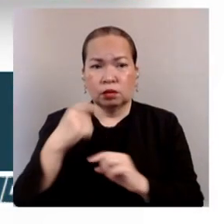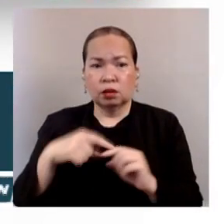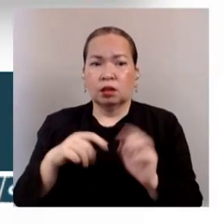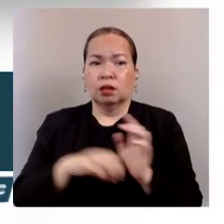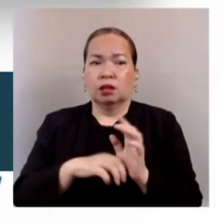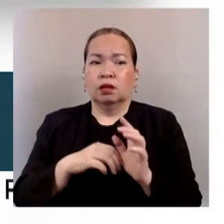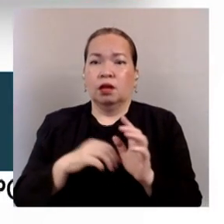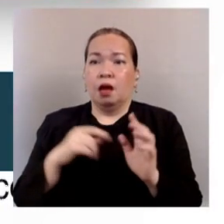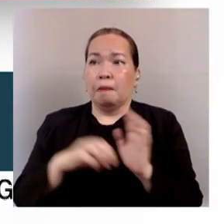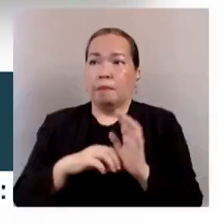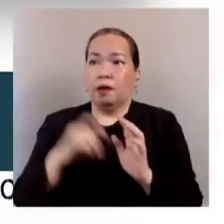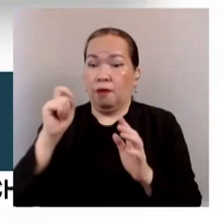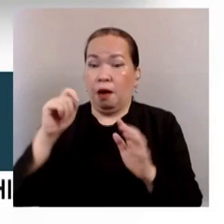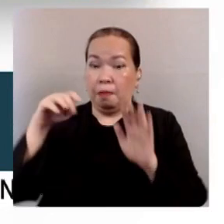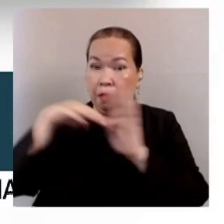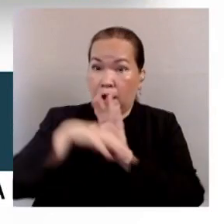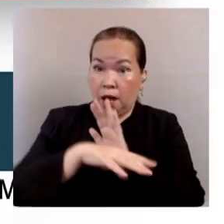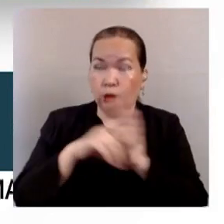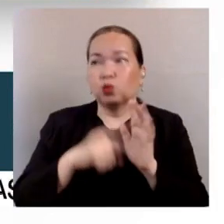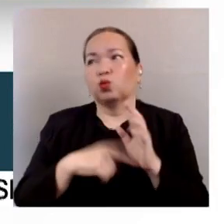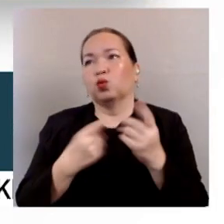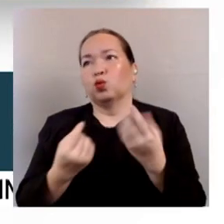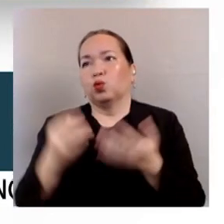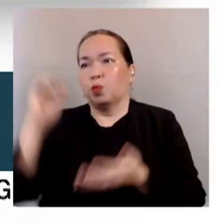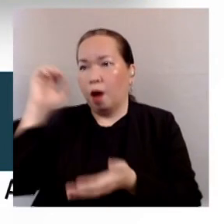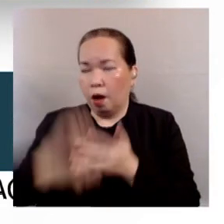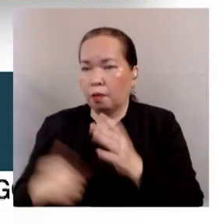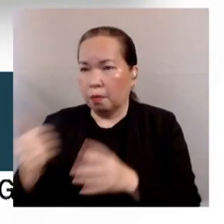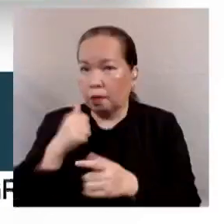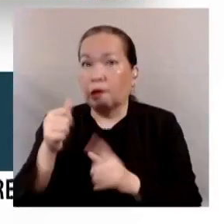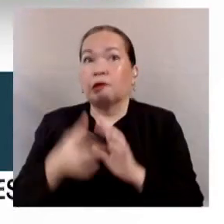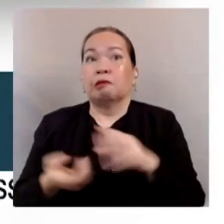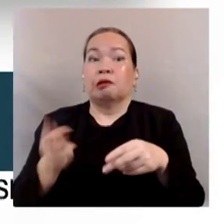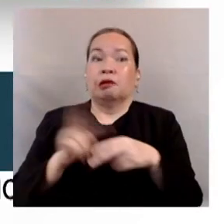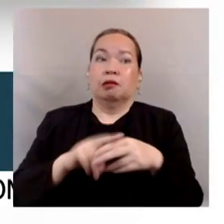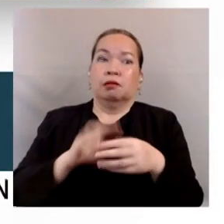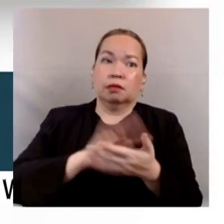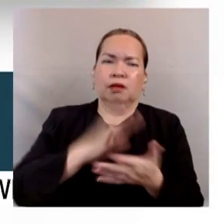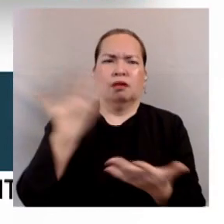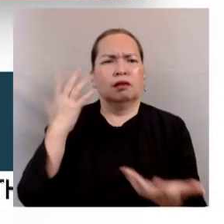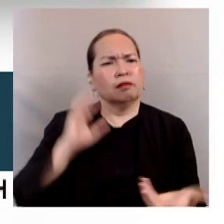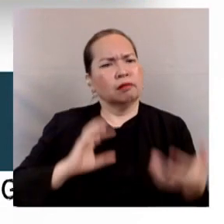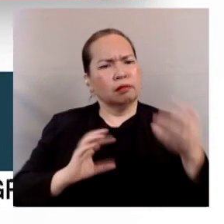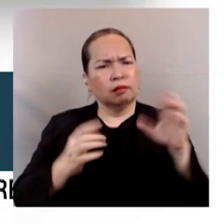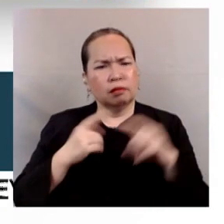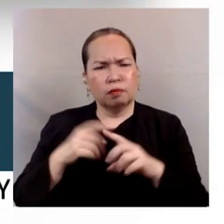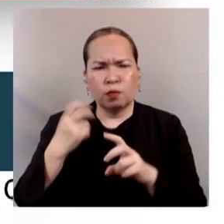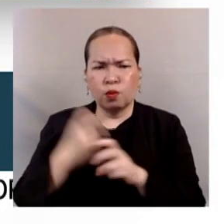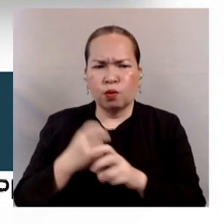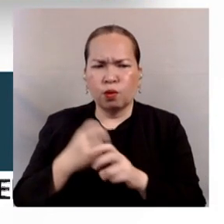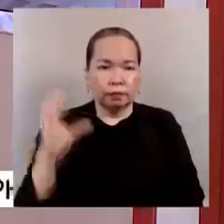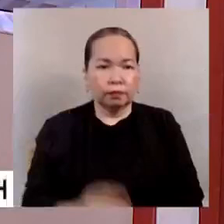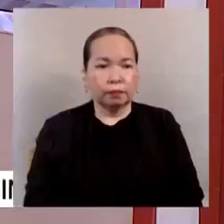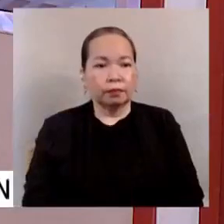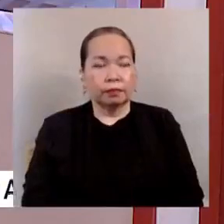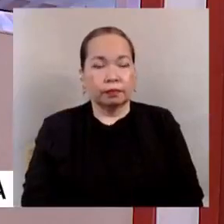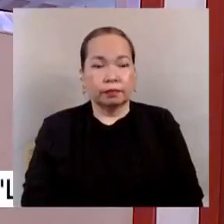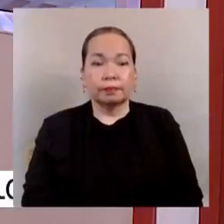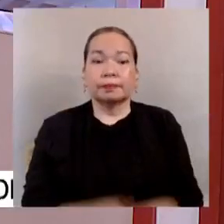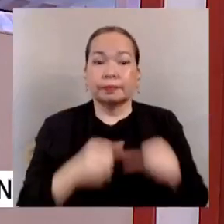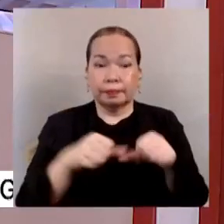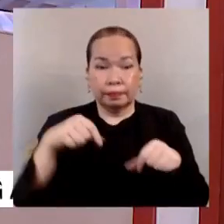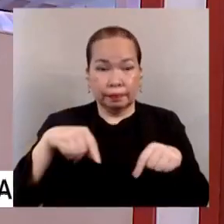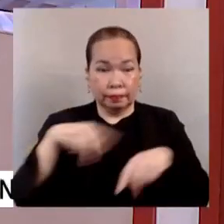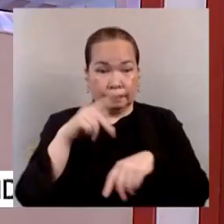pagtaos bigla naman tataas, eh napakabigat para sa amin yan. Mga dalawang bagsak pang ganyan kasakay, okay na kami dyan. Motorists